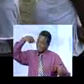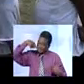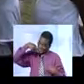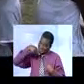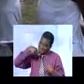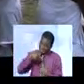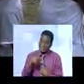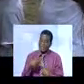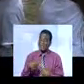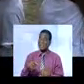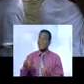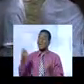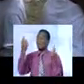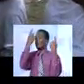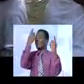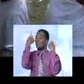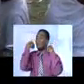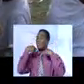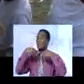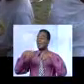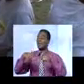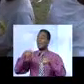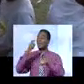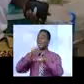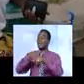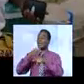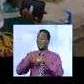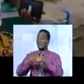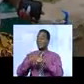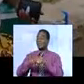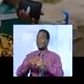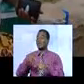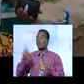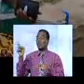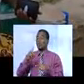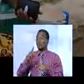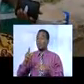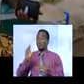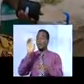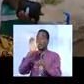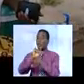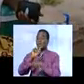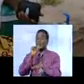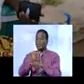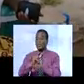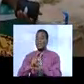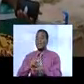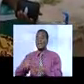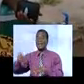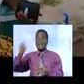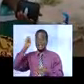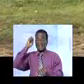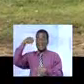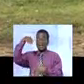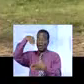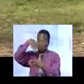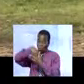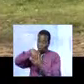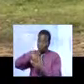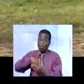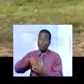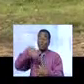triomphes pendant la période coloniale. Et l'un des triomphes qui se raconte dans les livres d'histoire